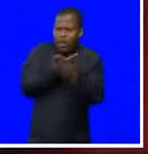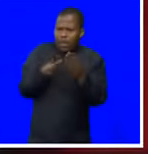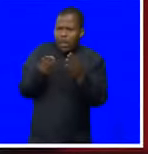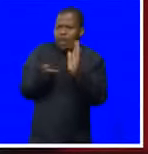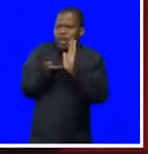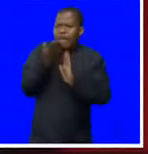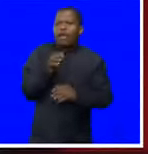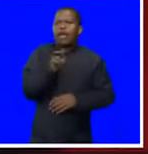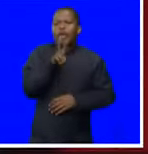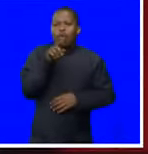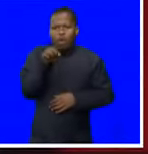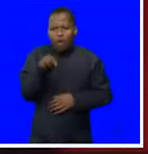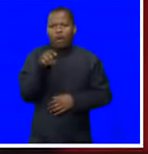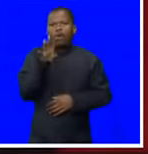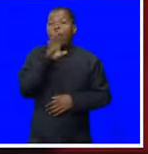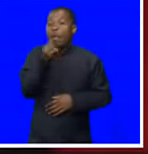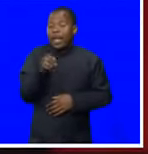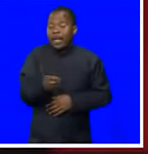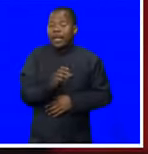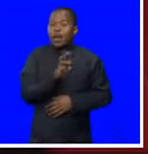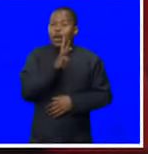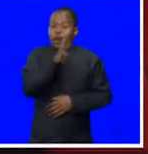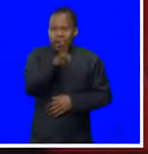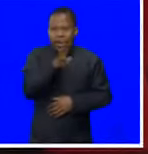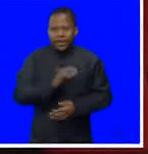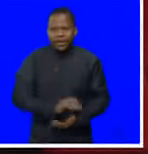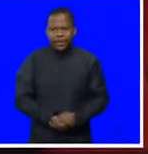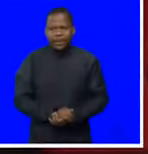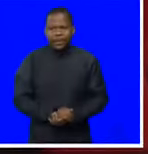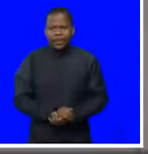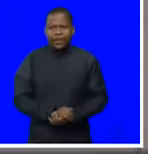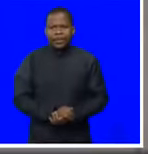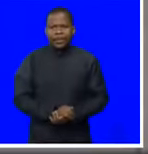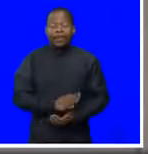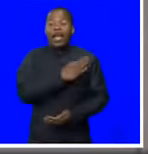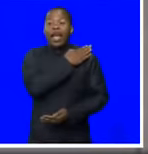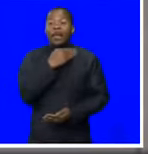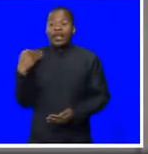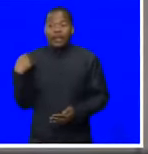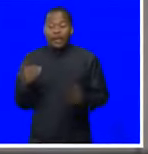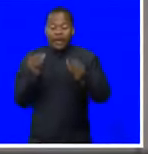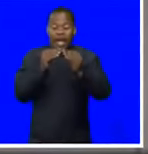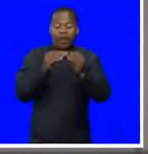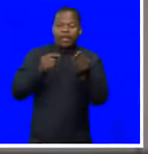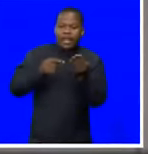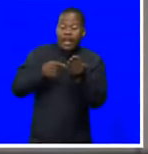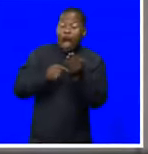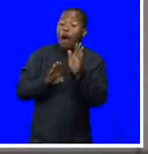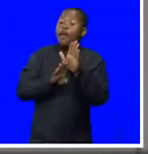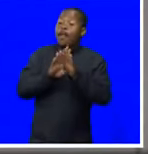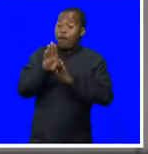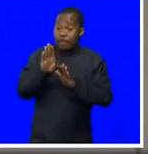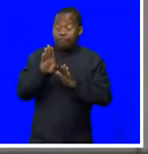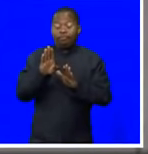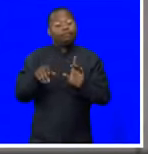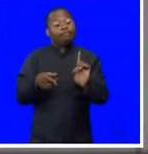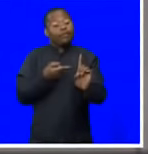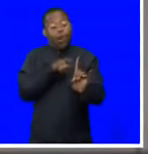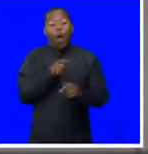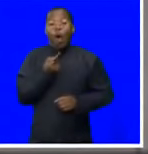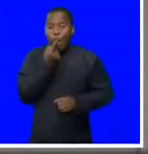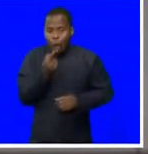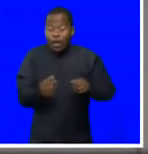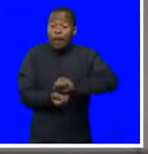ngalokubili nengcenye ekhulwini 2.4% lomnyaka losetulu. Kanti ke induna yelitiko letindlu nokuthuthukiswa kwamadolobha umntwana ngosimelane